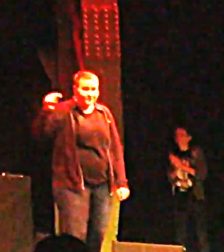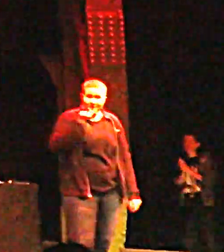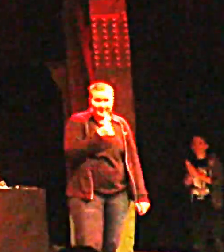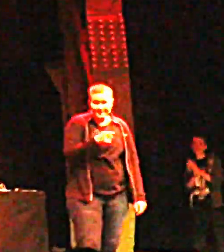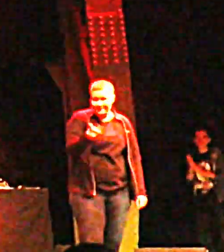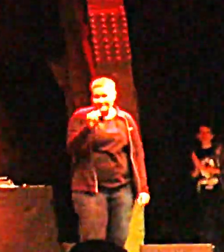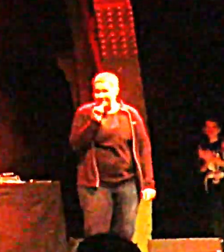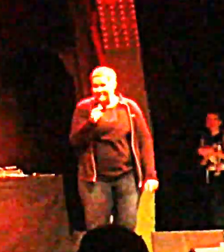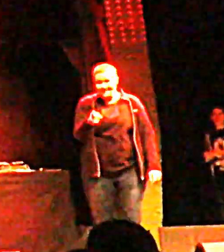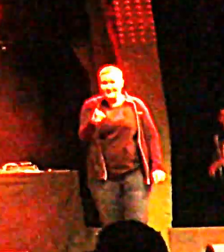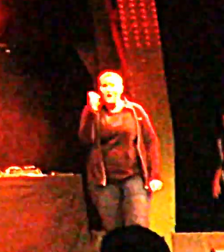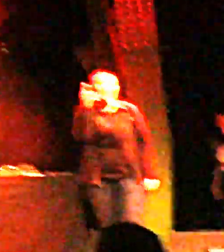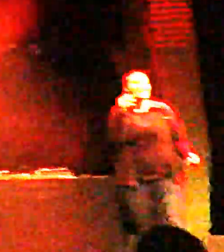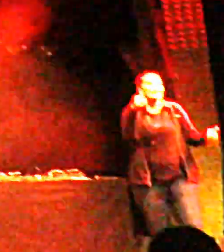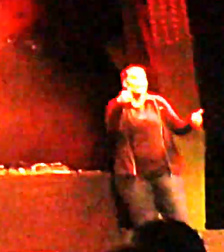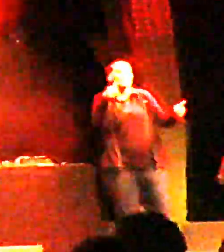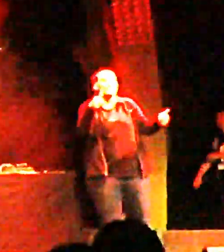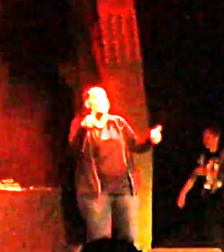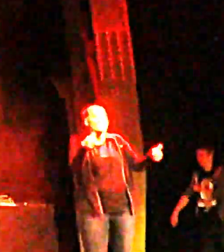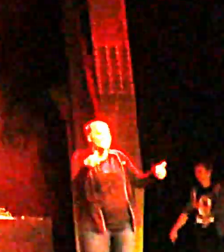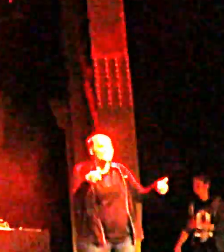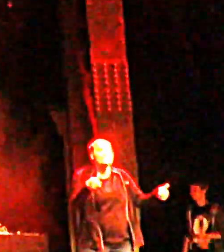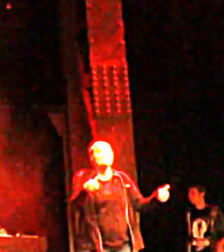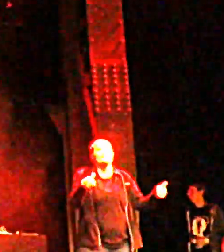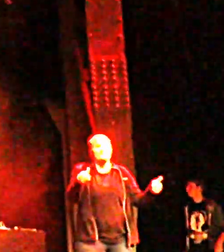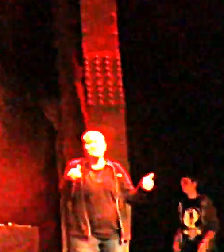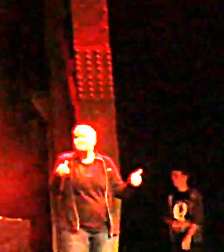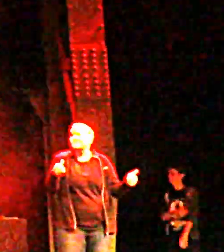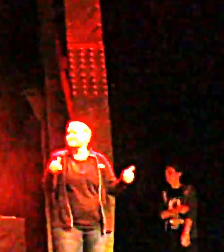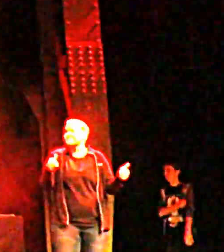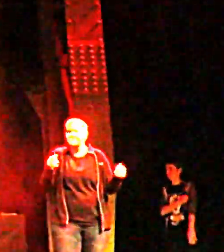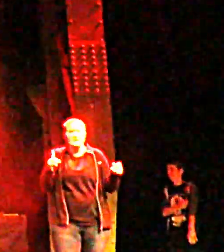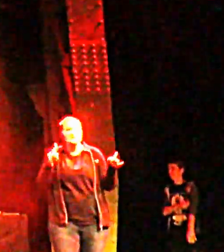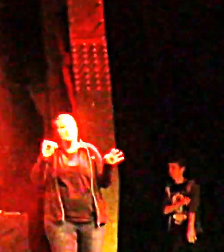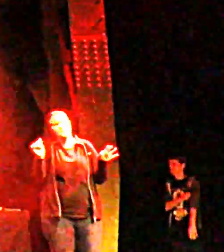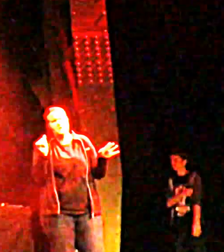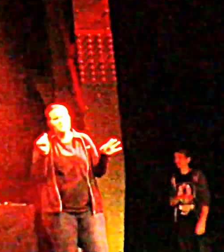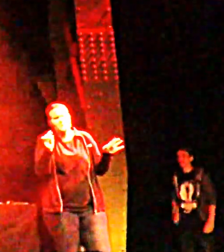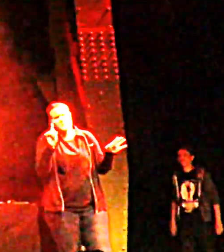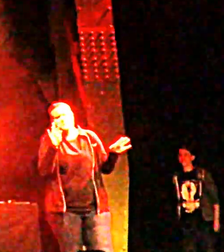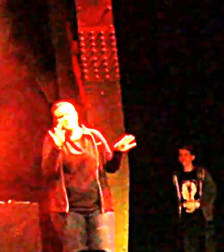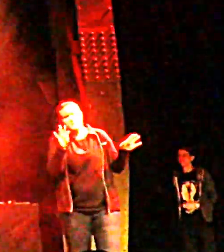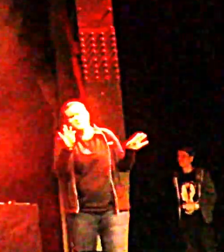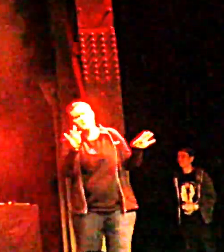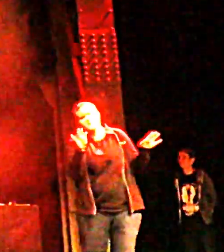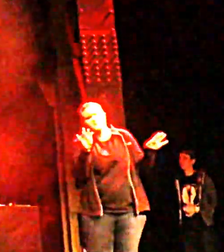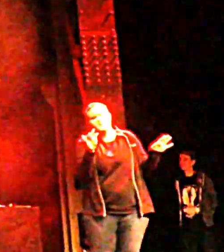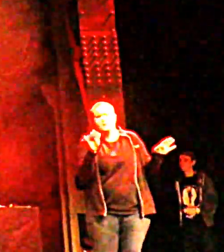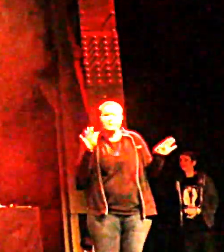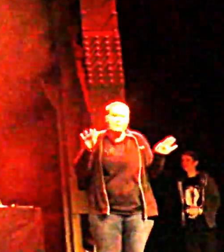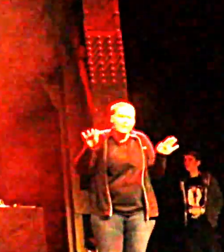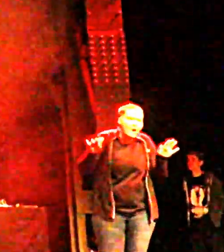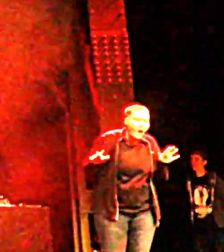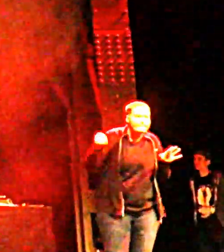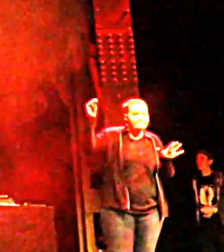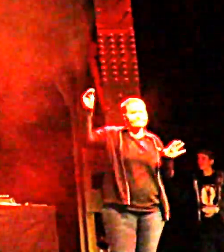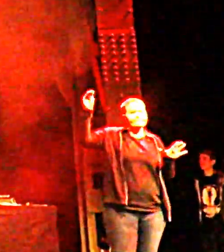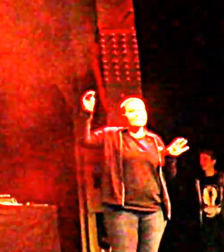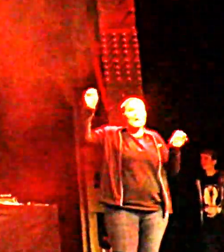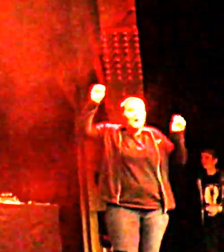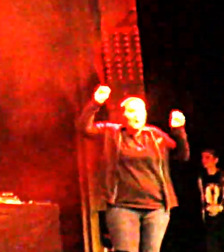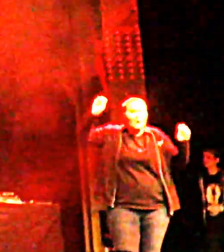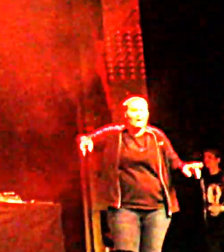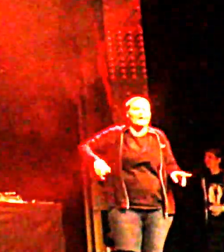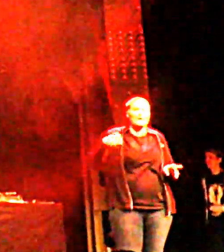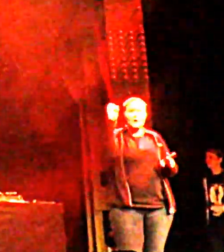Okay, alles geil! Oder ihr habt noch mal, ihr müsst einfach mal machen. Da kommt schon der Rewind. Also, Tricky